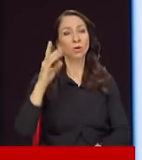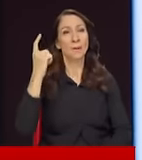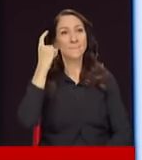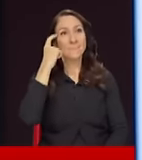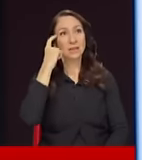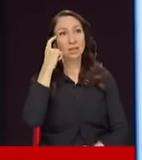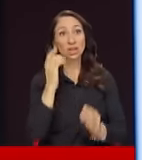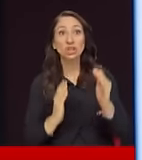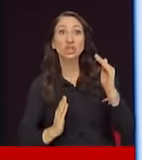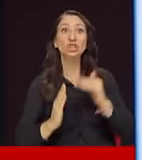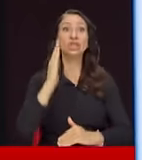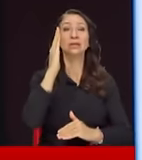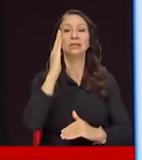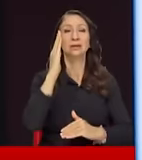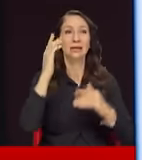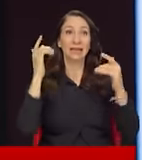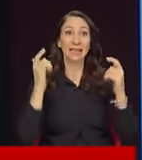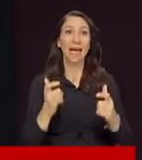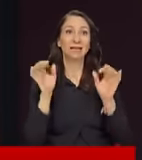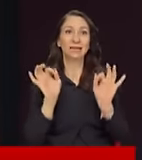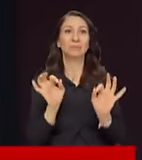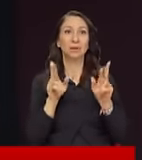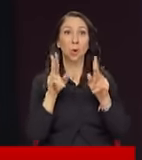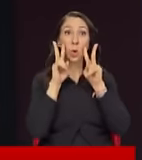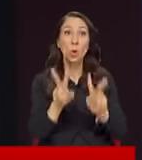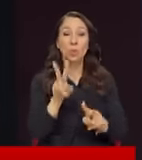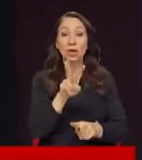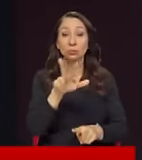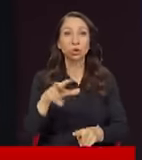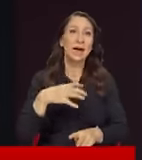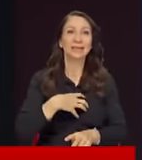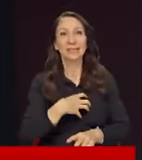bilincinin ulaştığı en yüksek zirve gibi görüyorum o 23